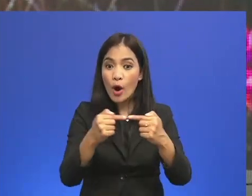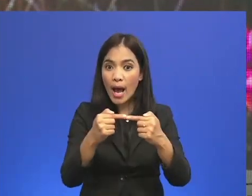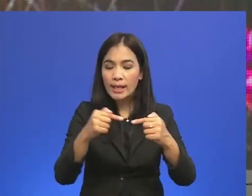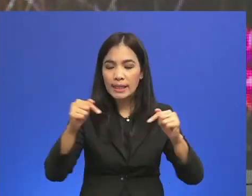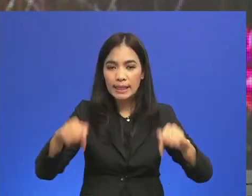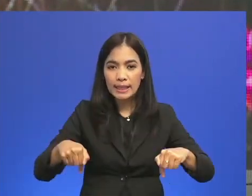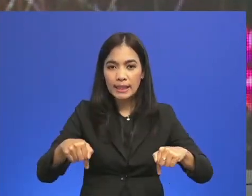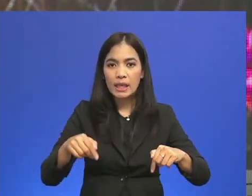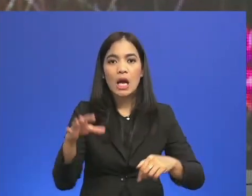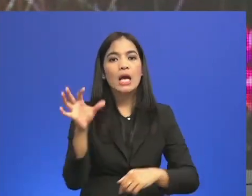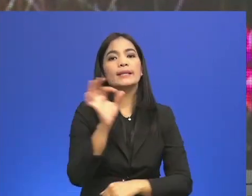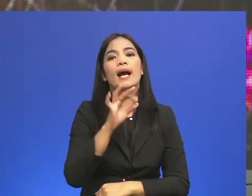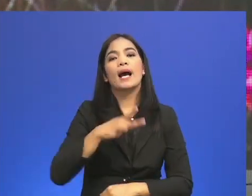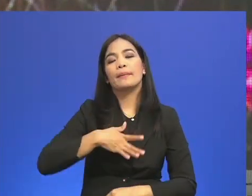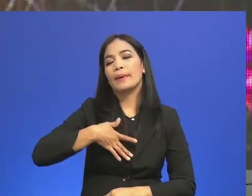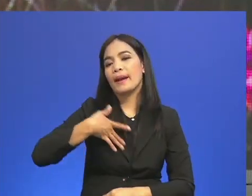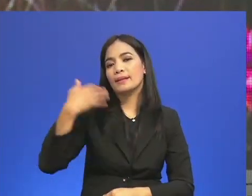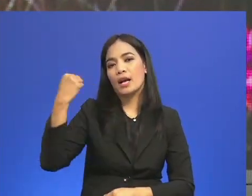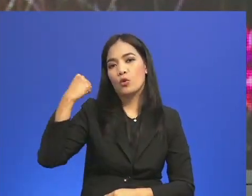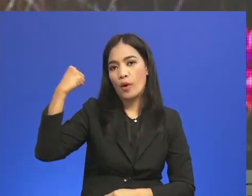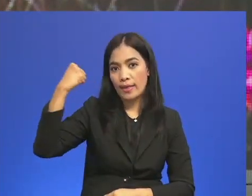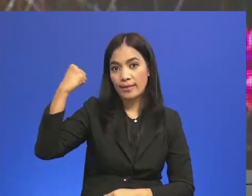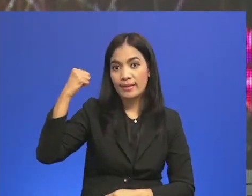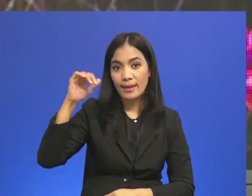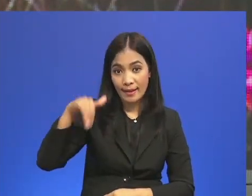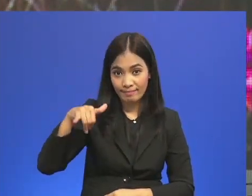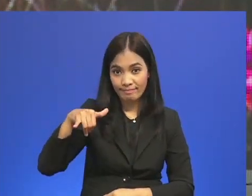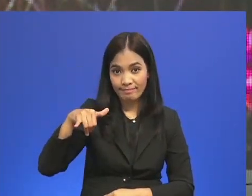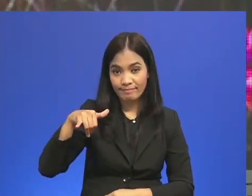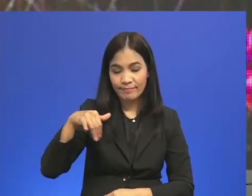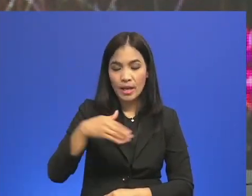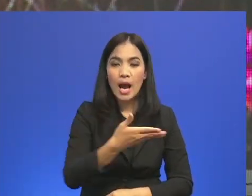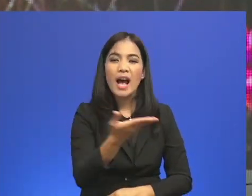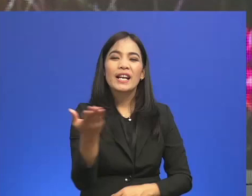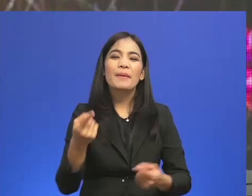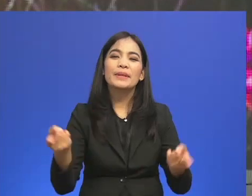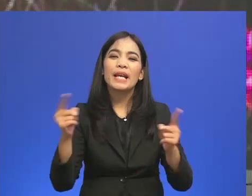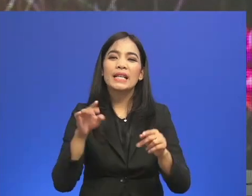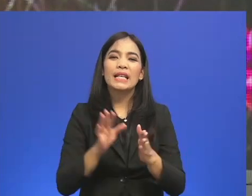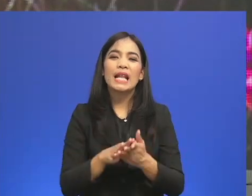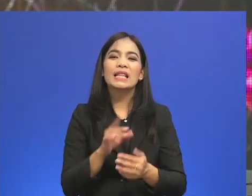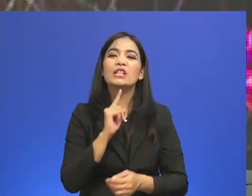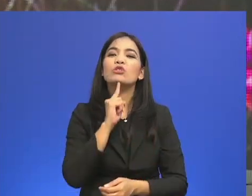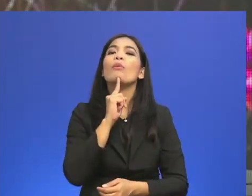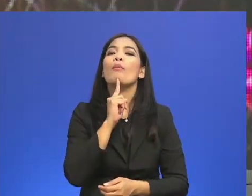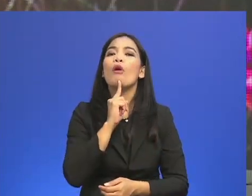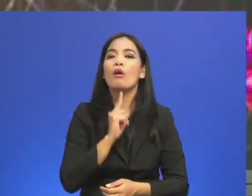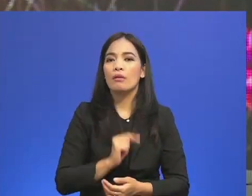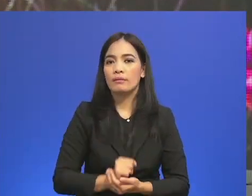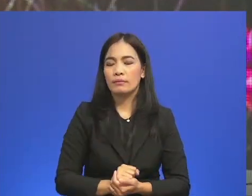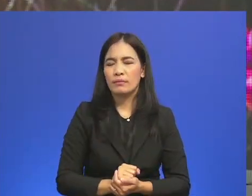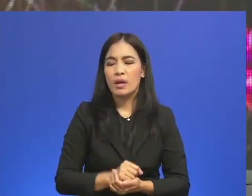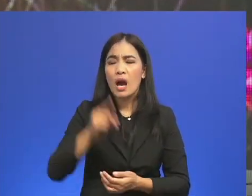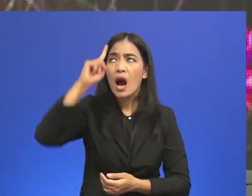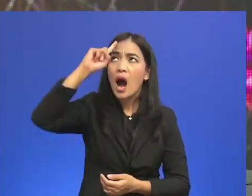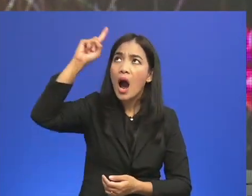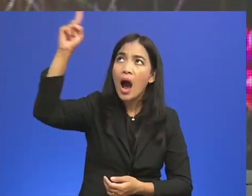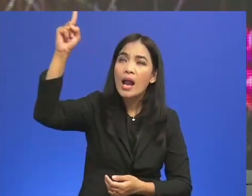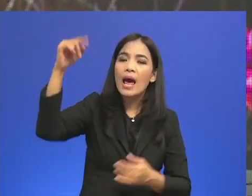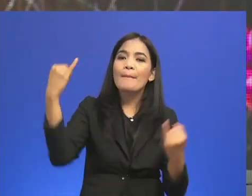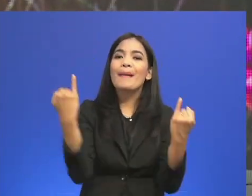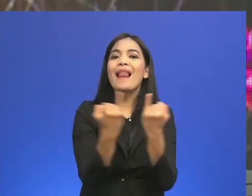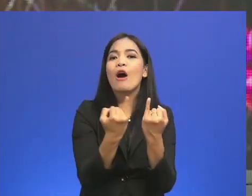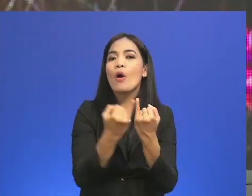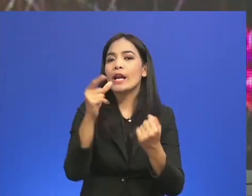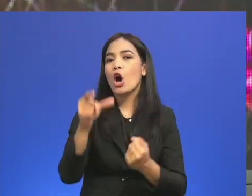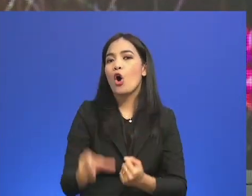kekuatan fisik, jangan merasa kuat ya. Anda menjadi sombong. Allah melawan orang